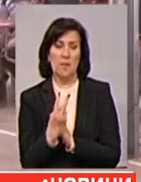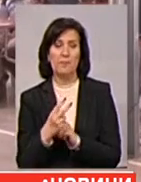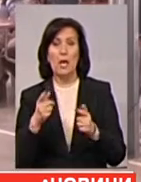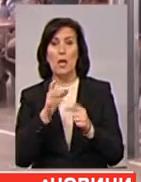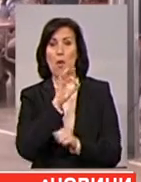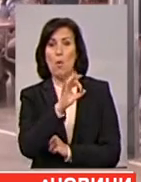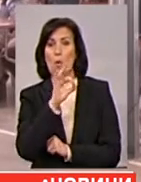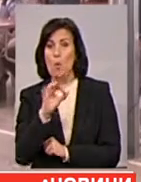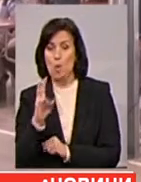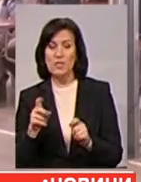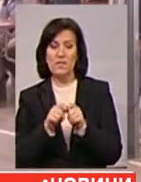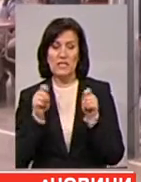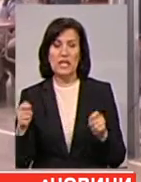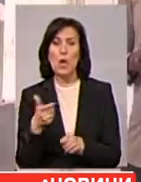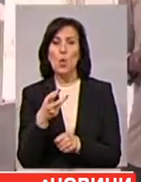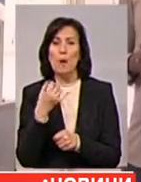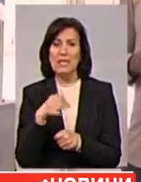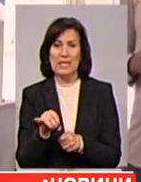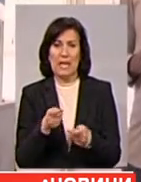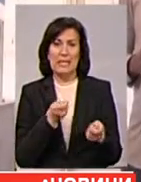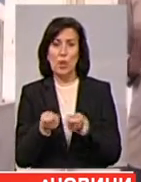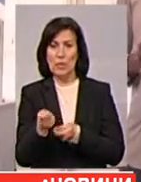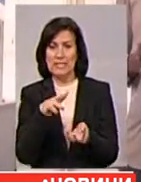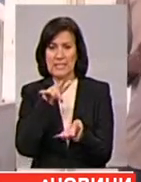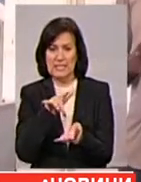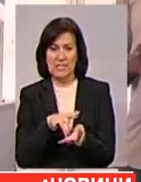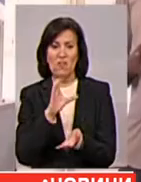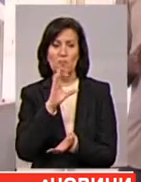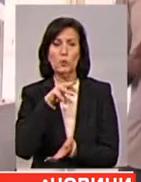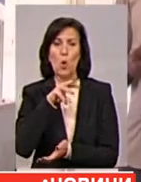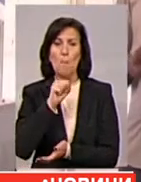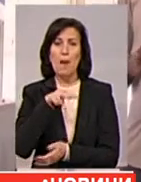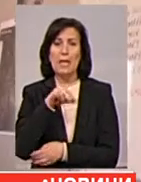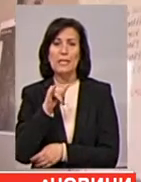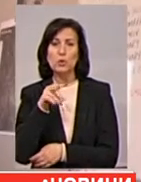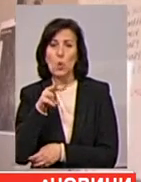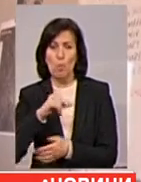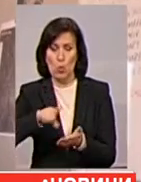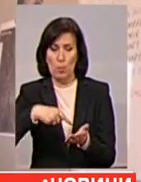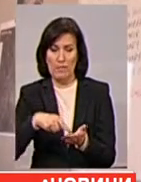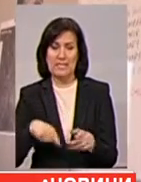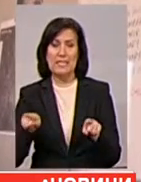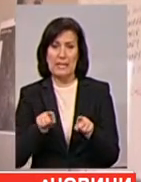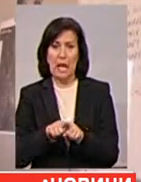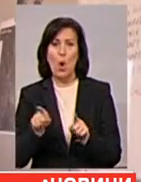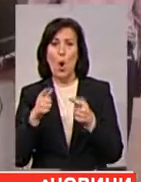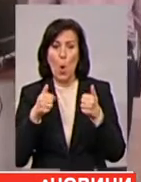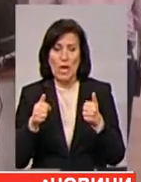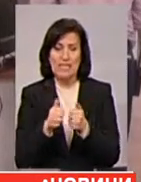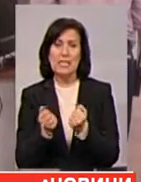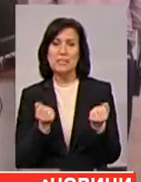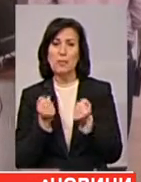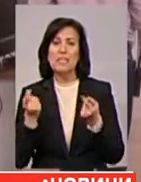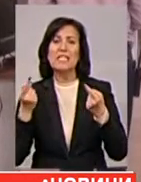Організація Об'єднаних Націй відкрила гуманітарний координаційний центр у сомалійському місті Байдоа. Так, організація бореться з кризою